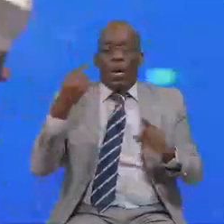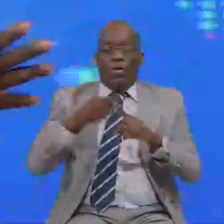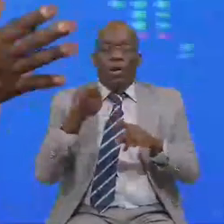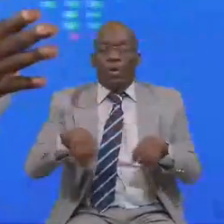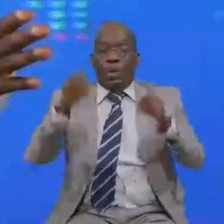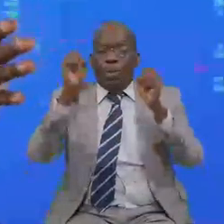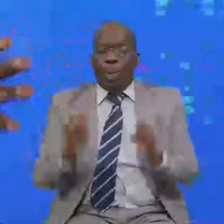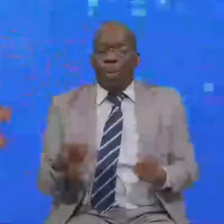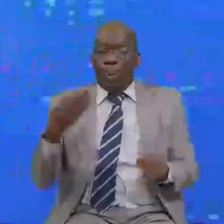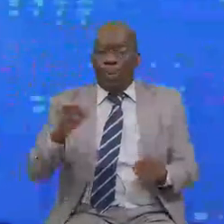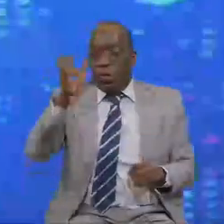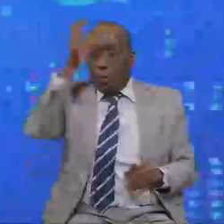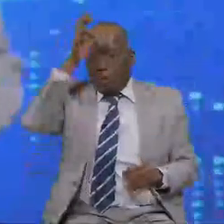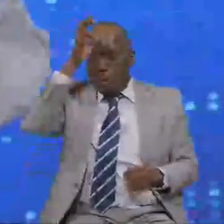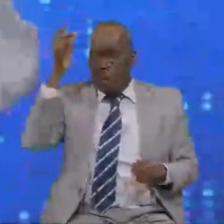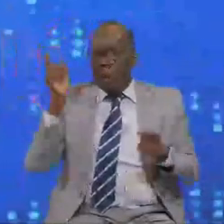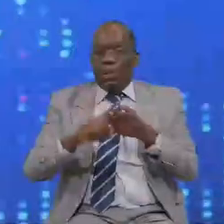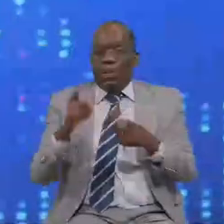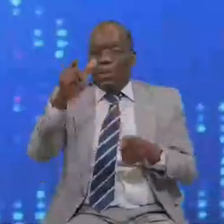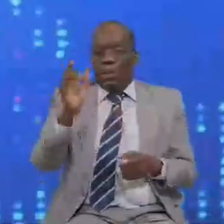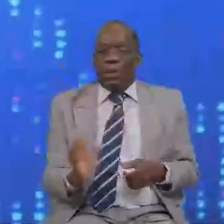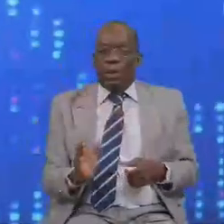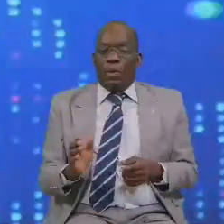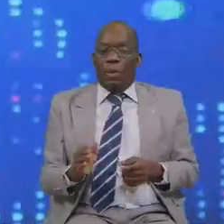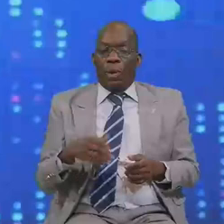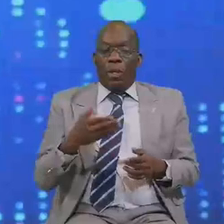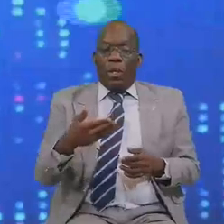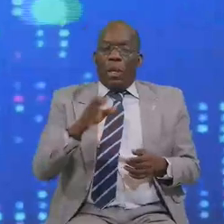puissance de Satan à Dieu.